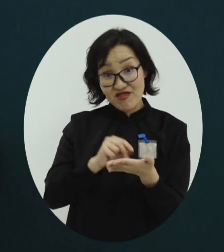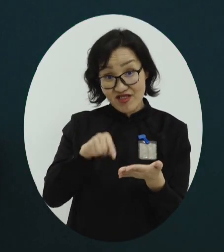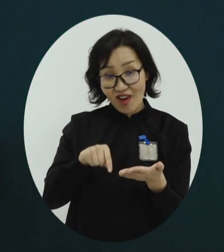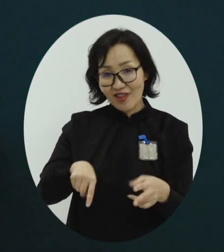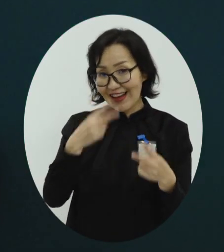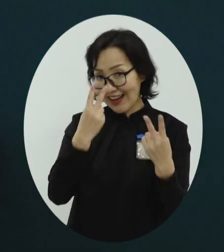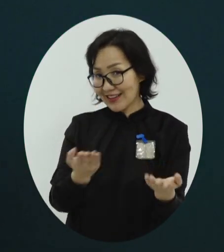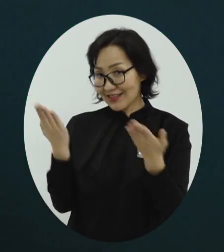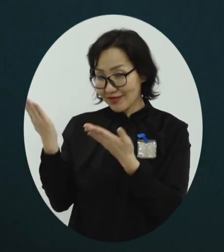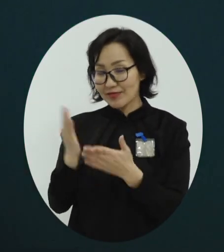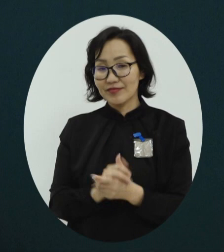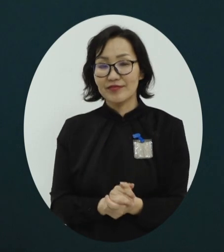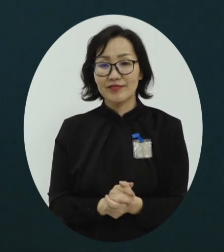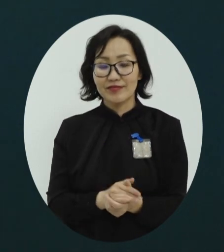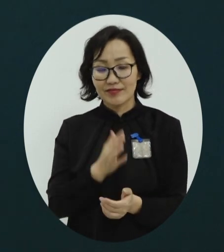болохыг харцгаая.